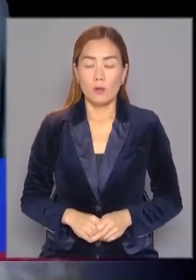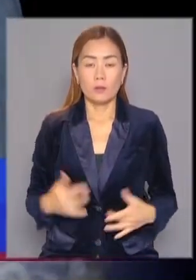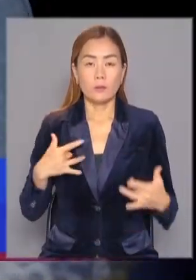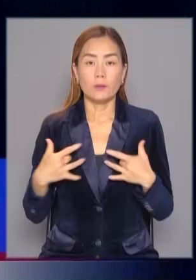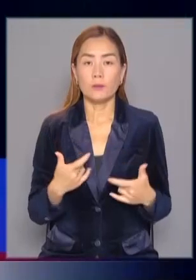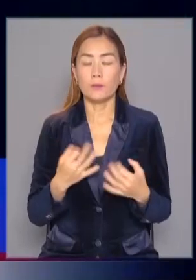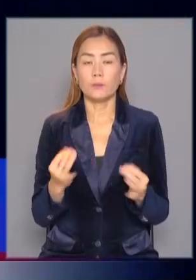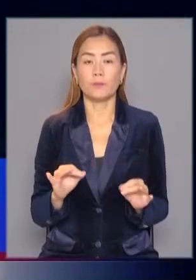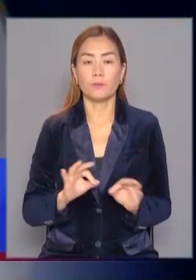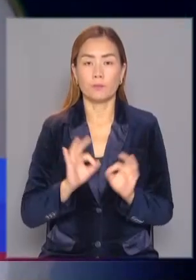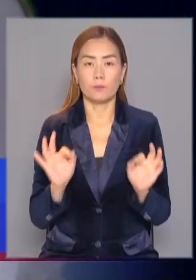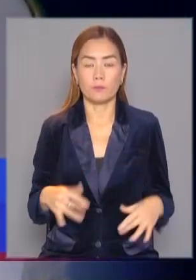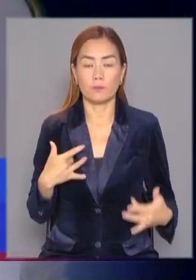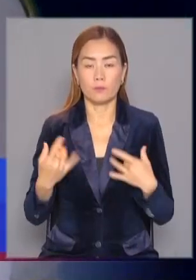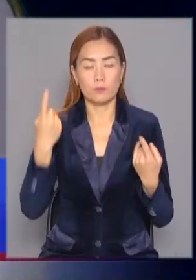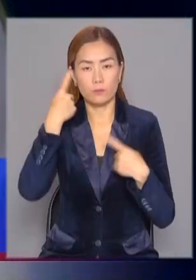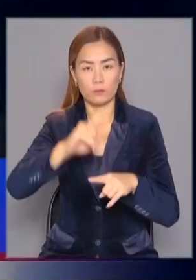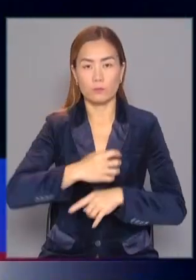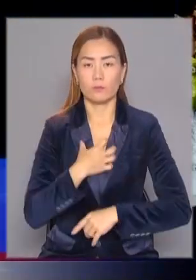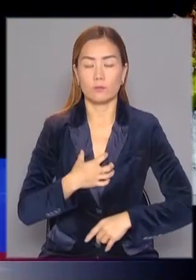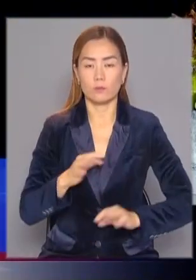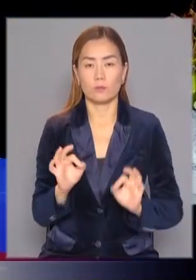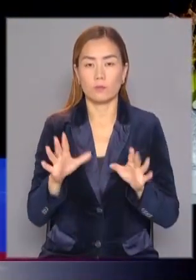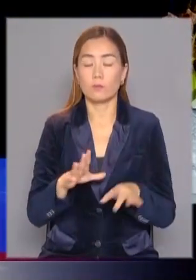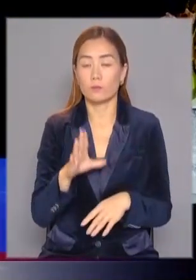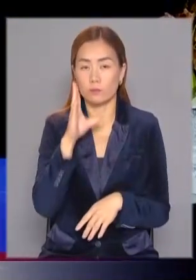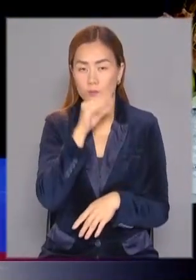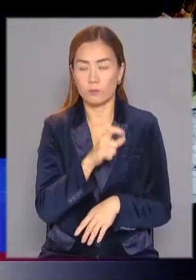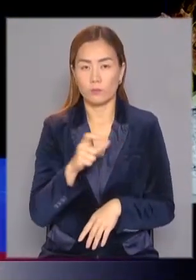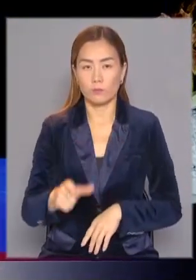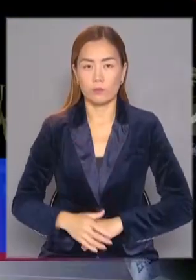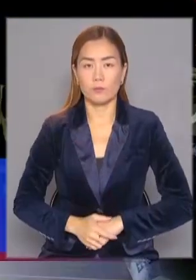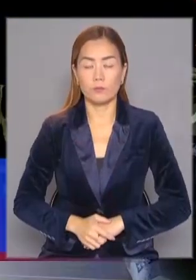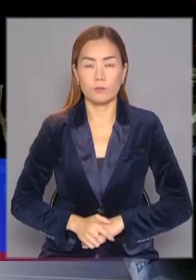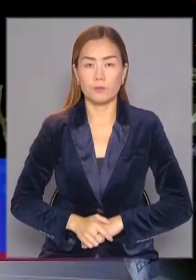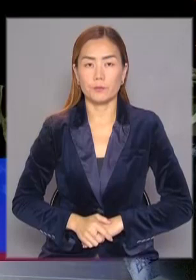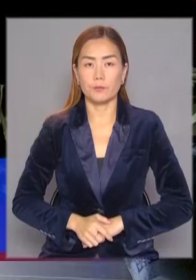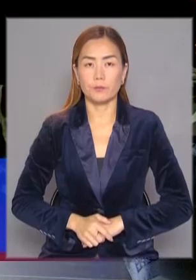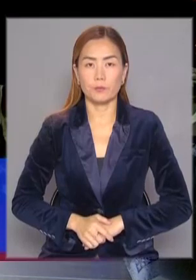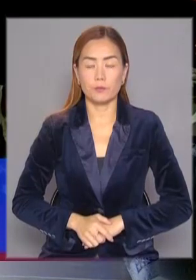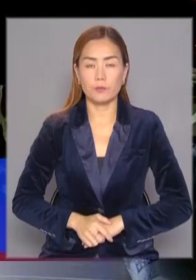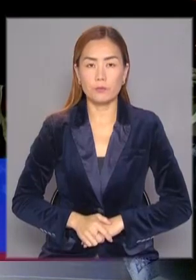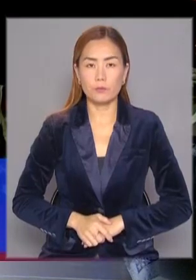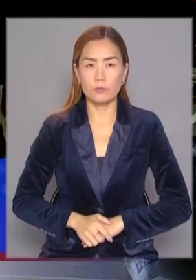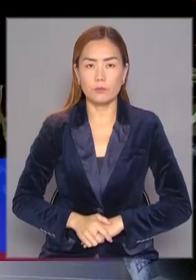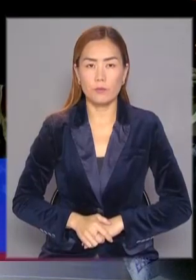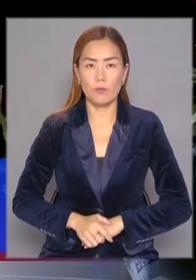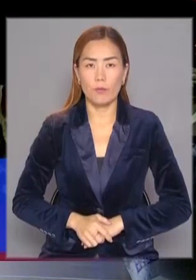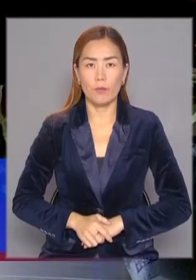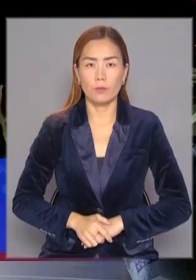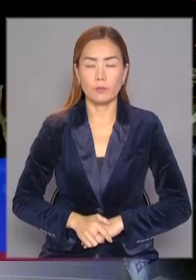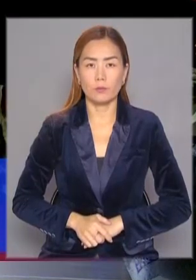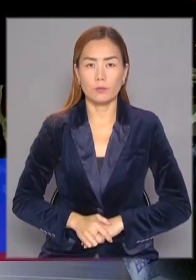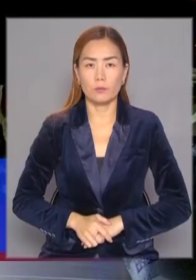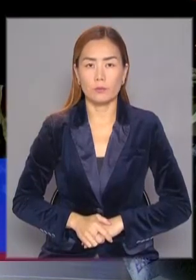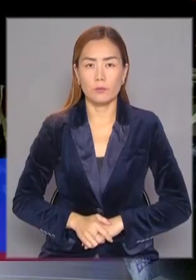Әртістердің тамаша ойыны спектакльдің идеясы мен мағынасын жеткізе алды, дейді көрермендер. Ангелы не плачут.